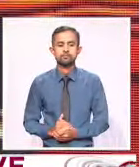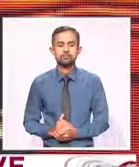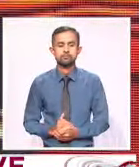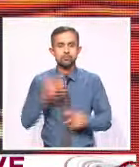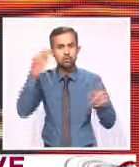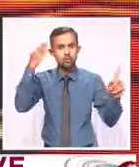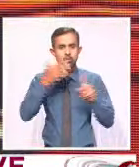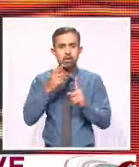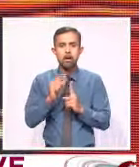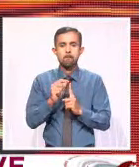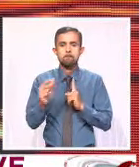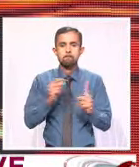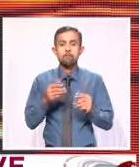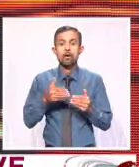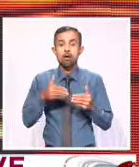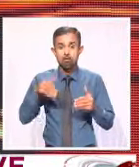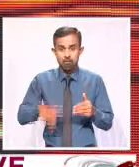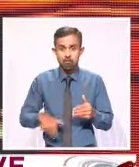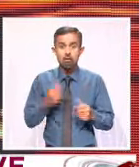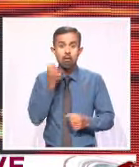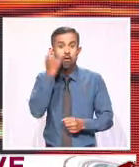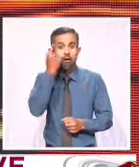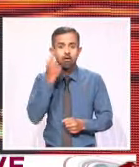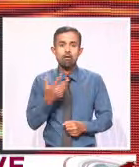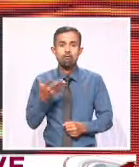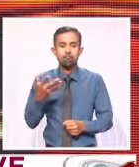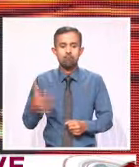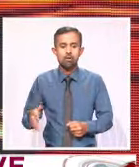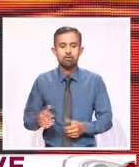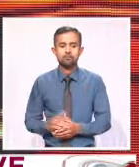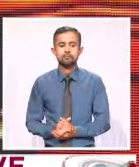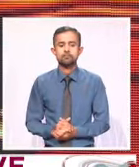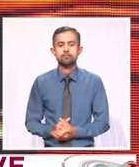මේ සම්බන්ධයෙන් අද පාර්ලිමේන්තුවේදීද අදහස් පළ වුණා.